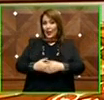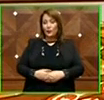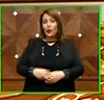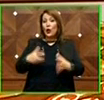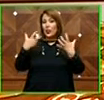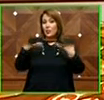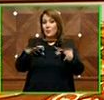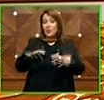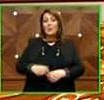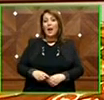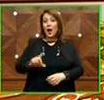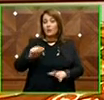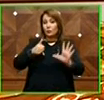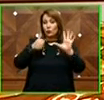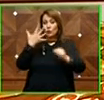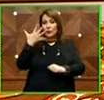902 ألف 865.